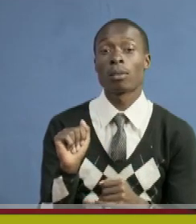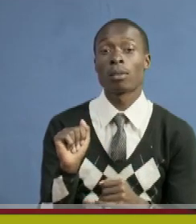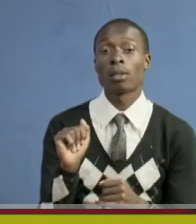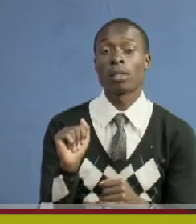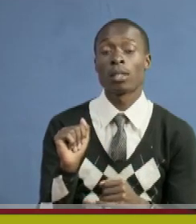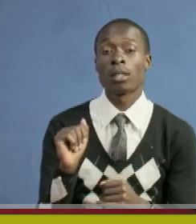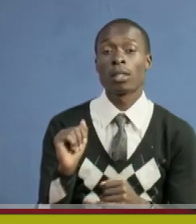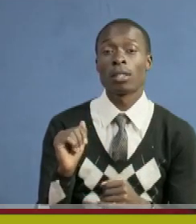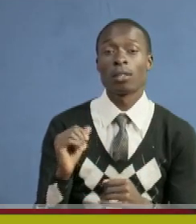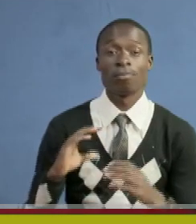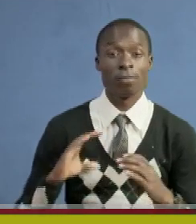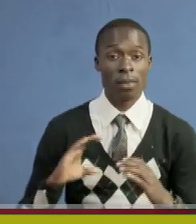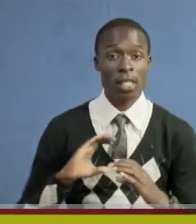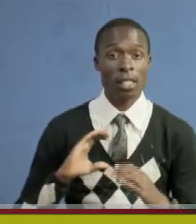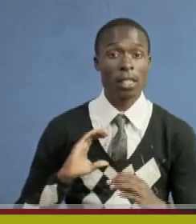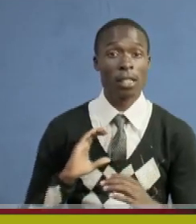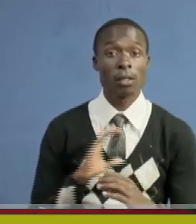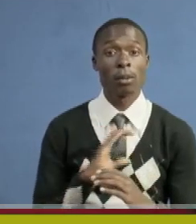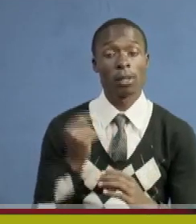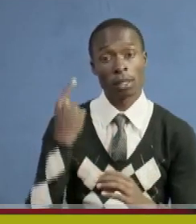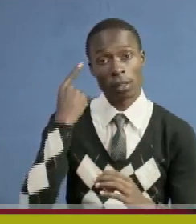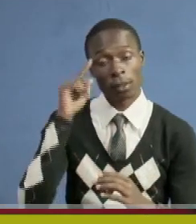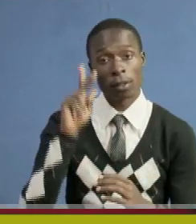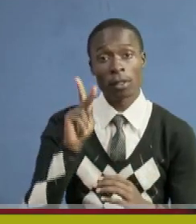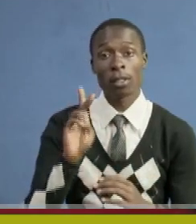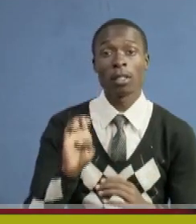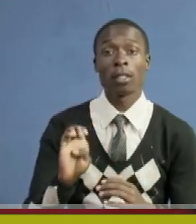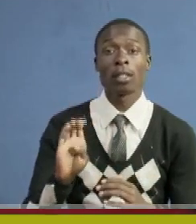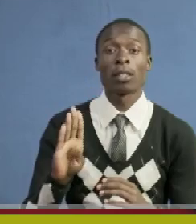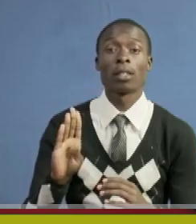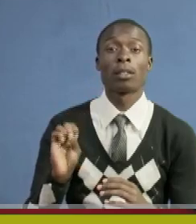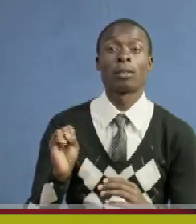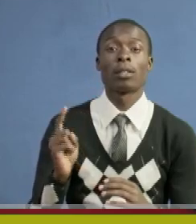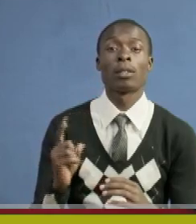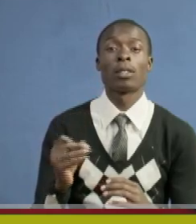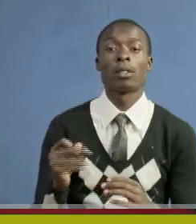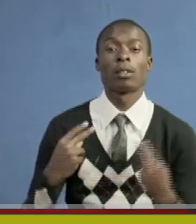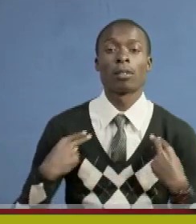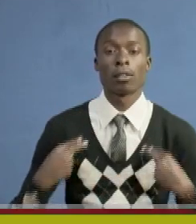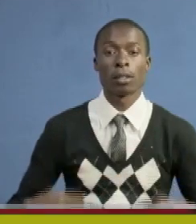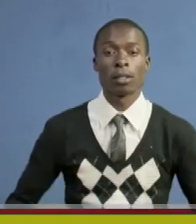committee comprising of KEBS, Ministry of Health,